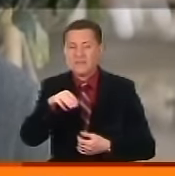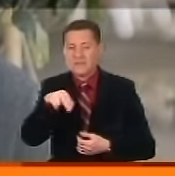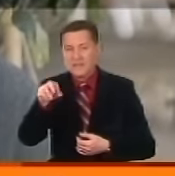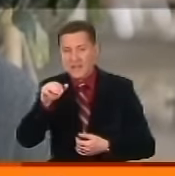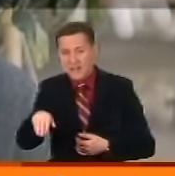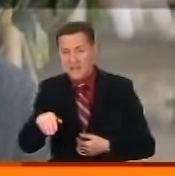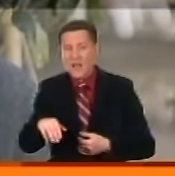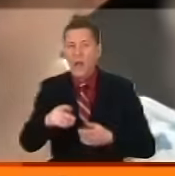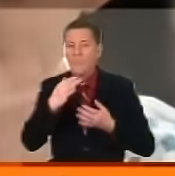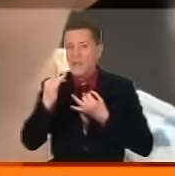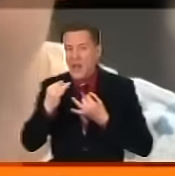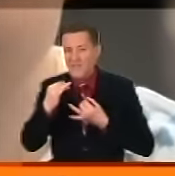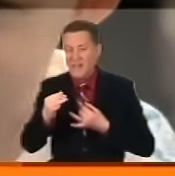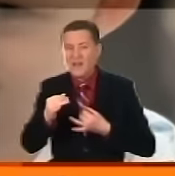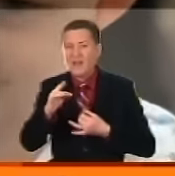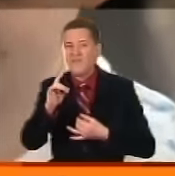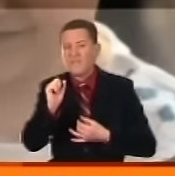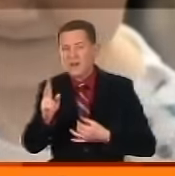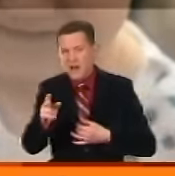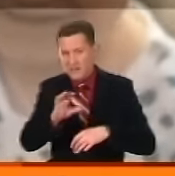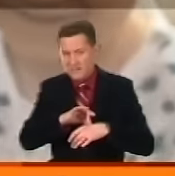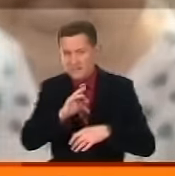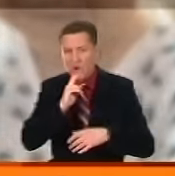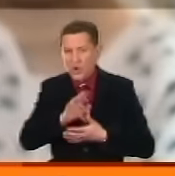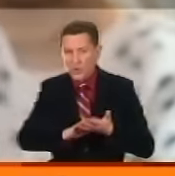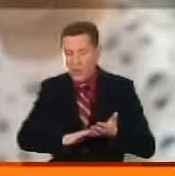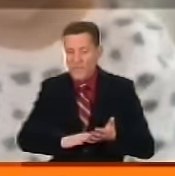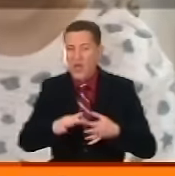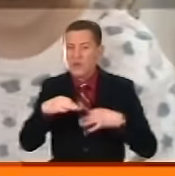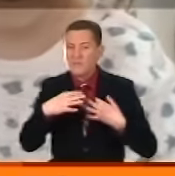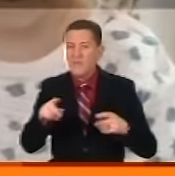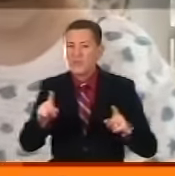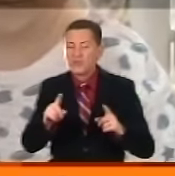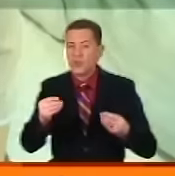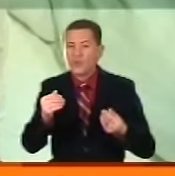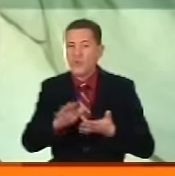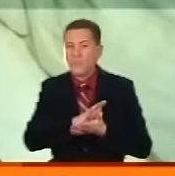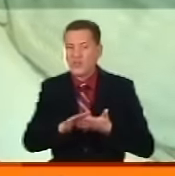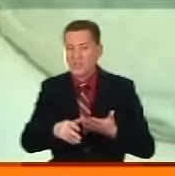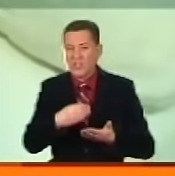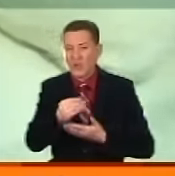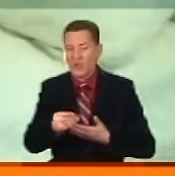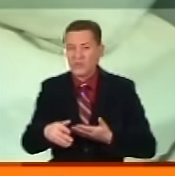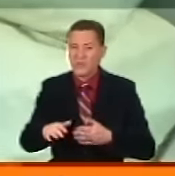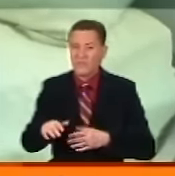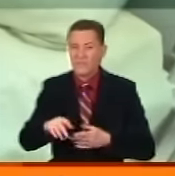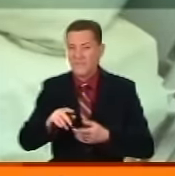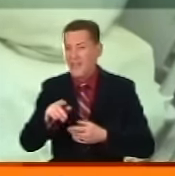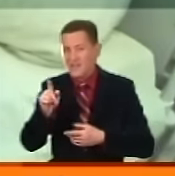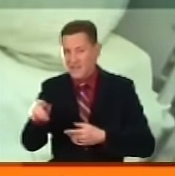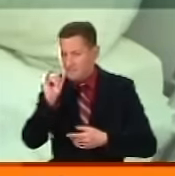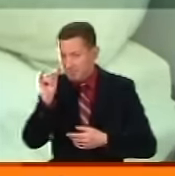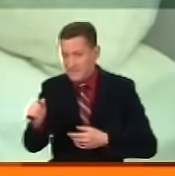яке займається тільки лейкемією. Там їм розповіли, що через війну доброчинні кошти потекли тепер на допомогу армії. А